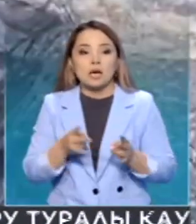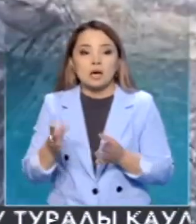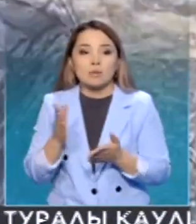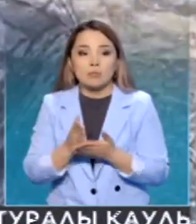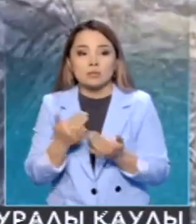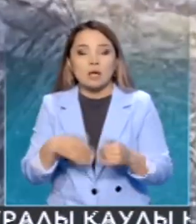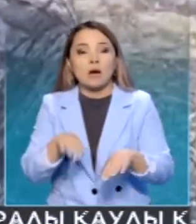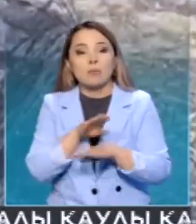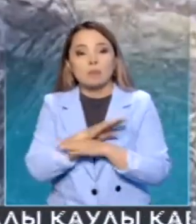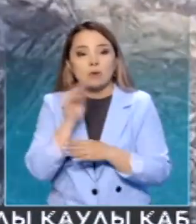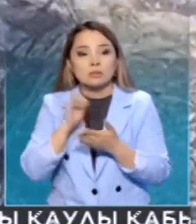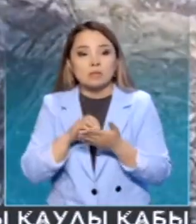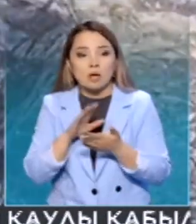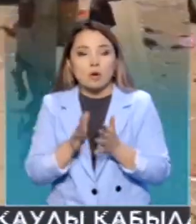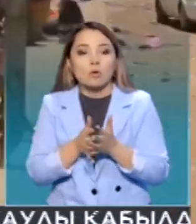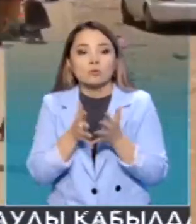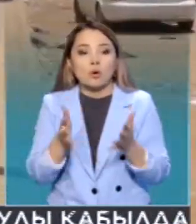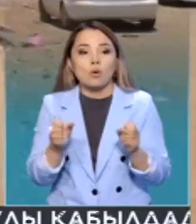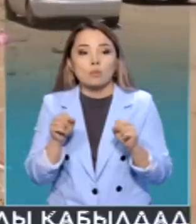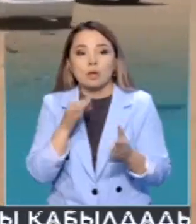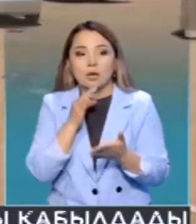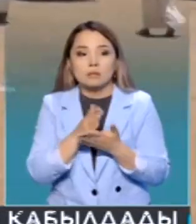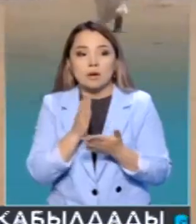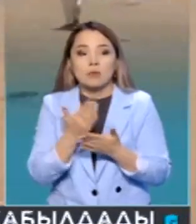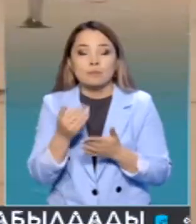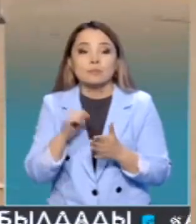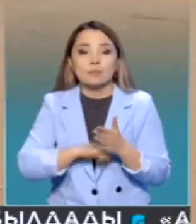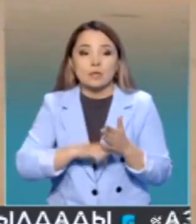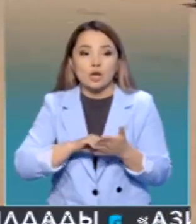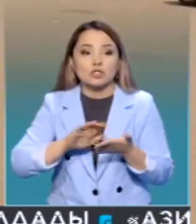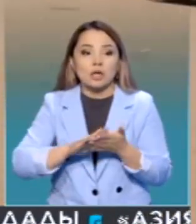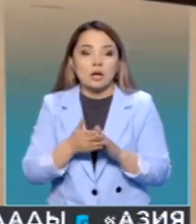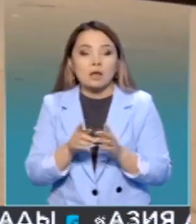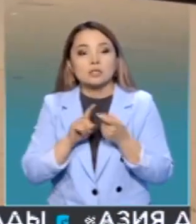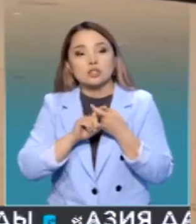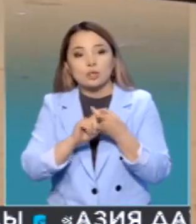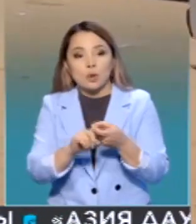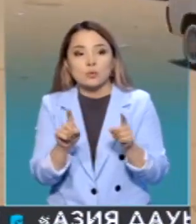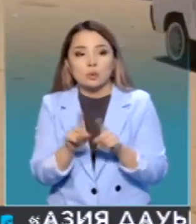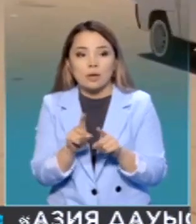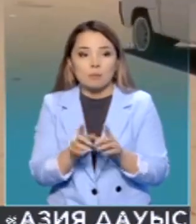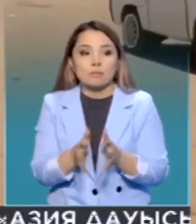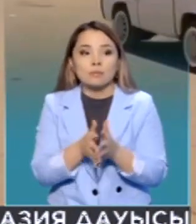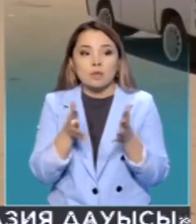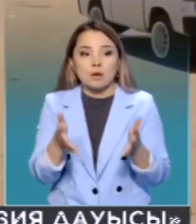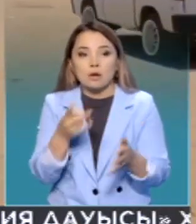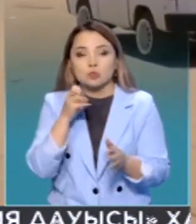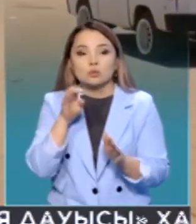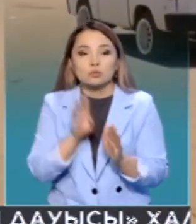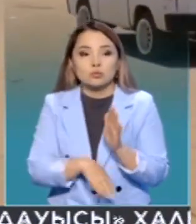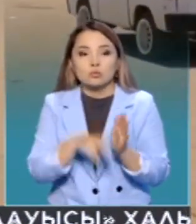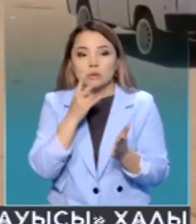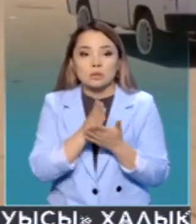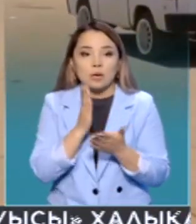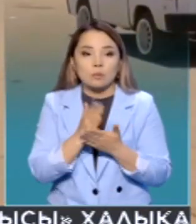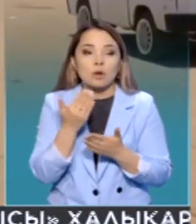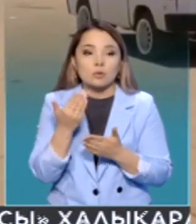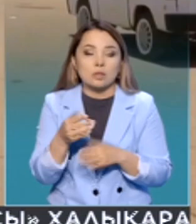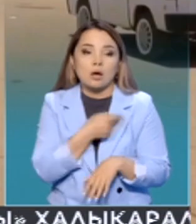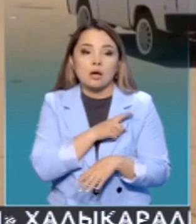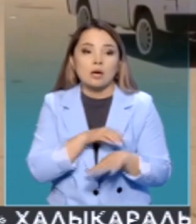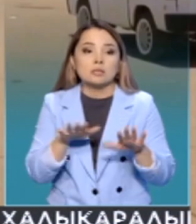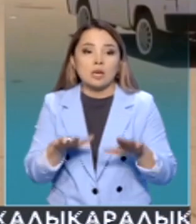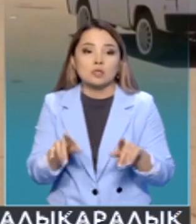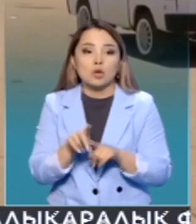Дегенмен марқұмдардың саны бұдан да көп болуы мүмкін. Себебі жағдайды жұқпалы аурулардың белең алуы ушықтырып жіберді. Оның үстіне